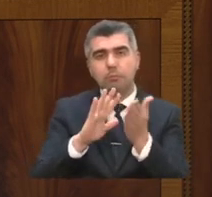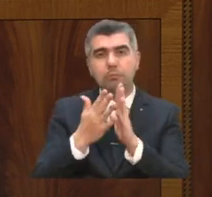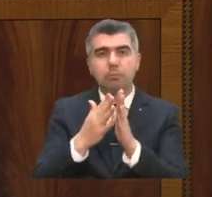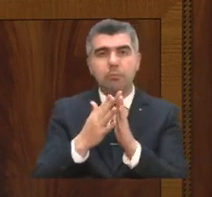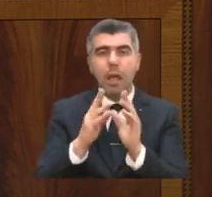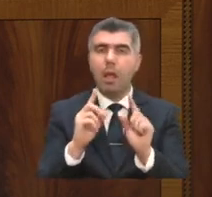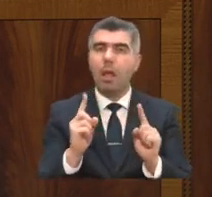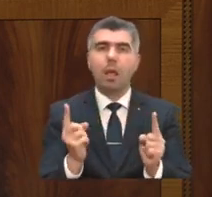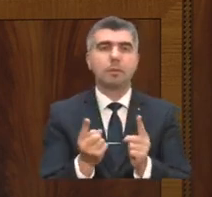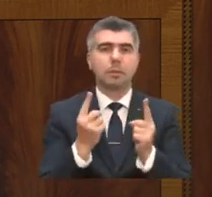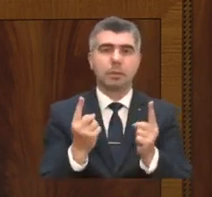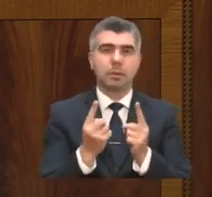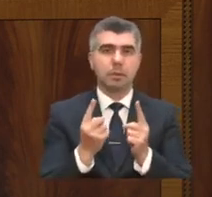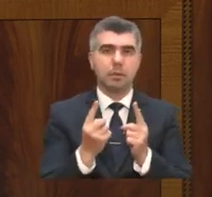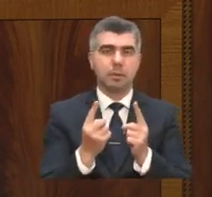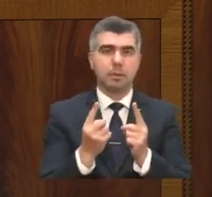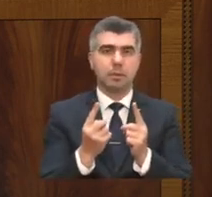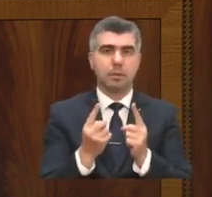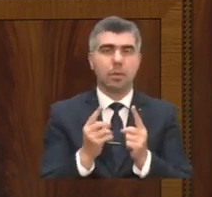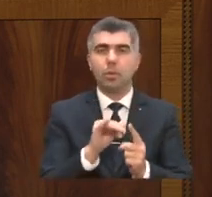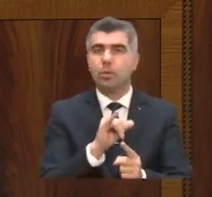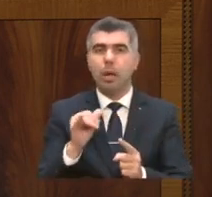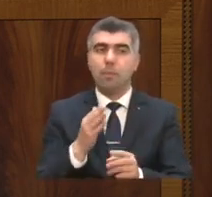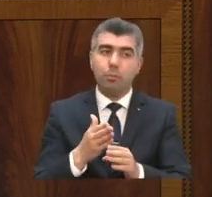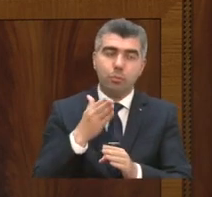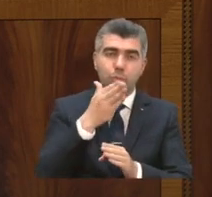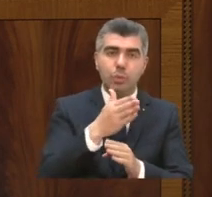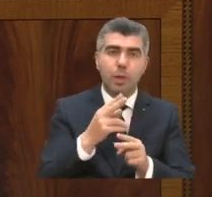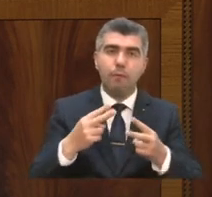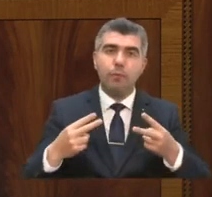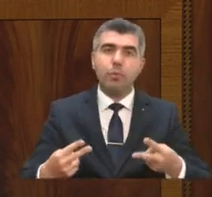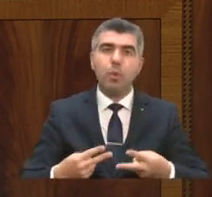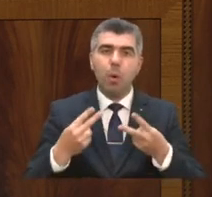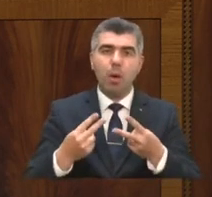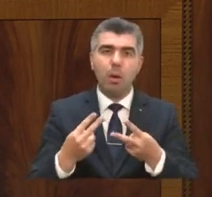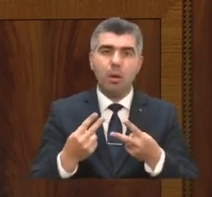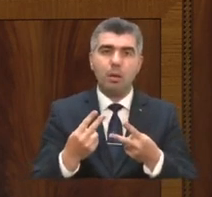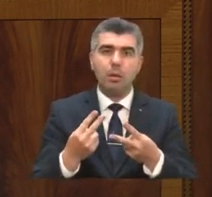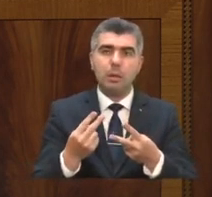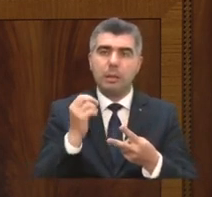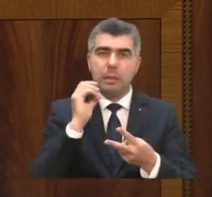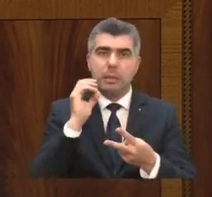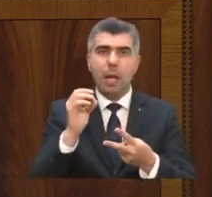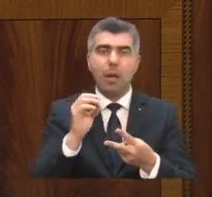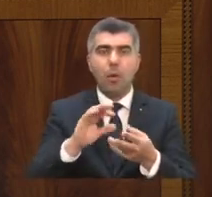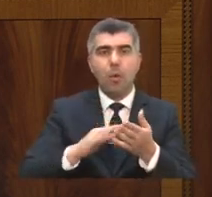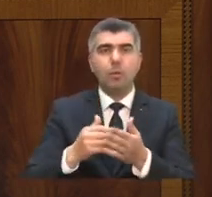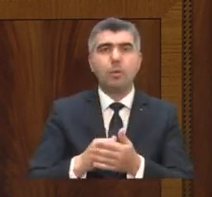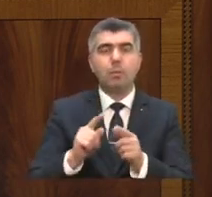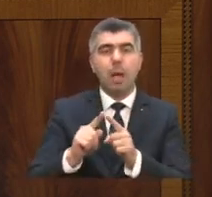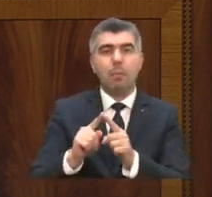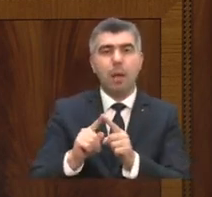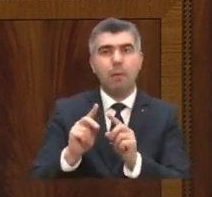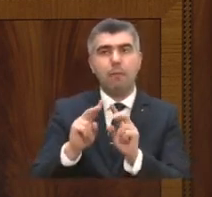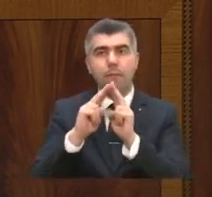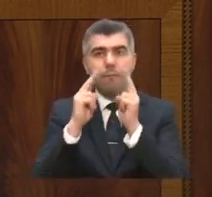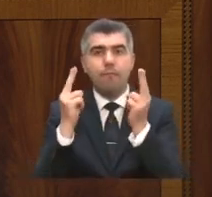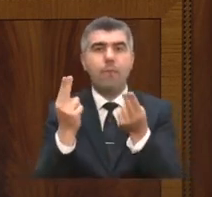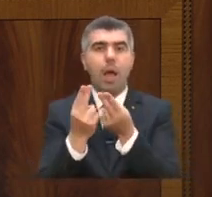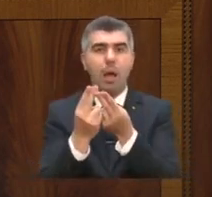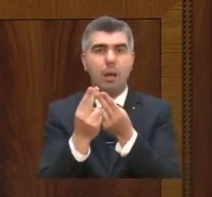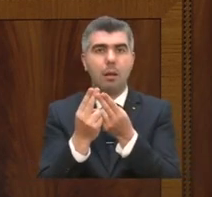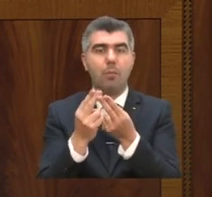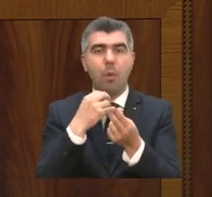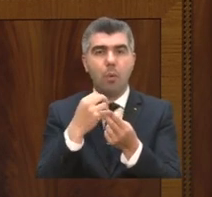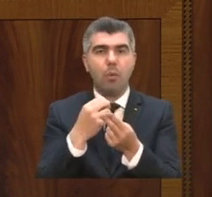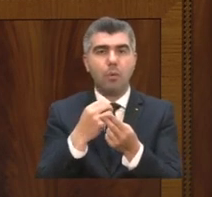صبيعي. يمكنش تقول لي ما كتمشيش للسواق وكتلقى لي كاليتي كلهم، وما تقولش لي بان الازمه العاليه ما عندها العالميه ما